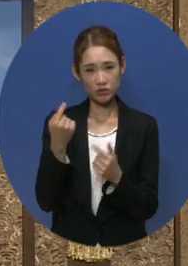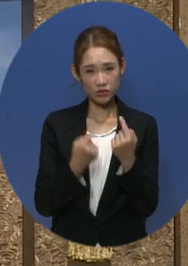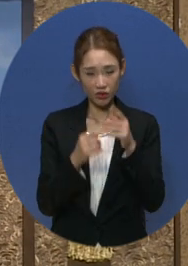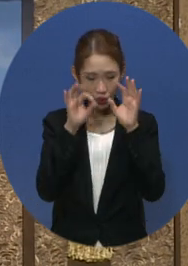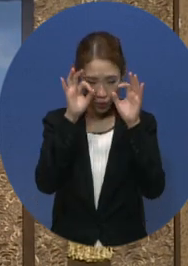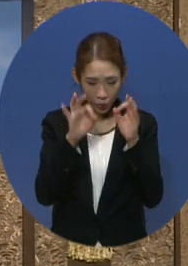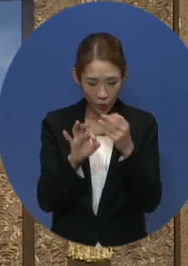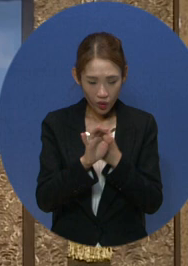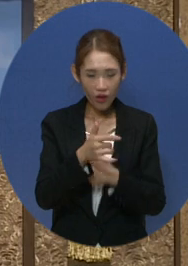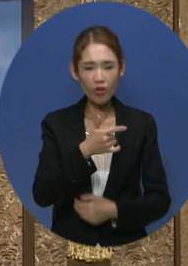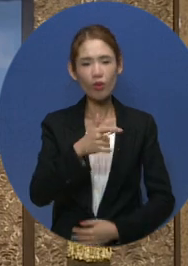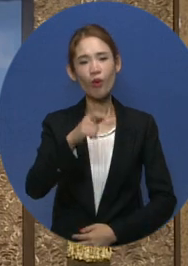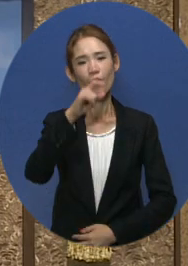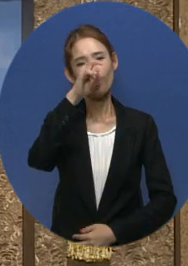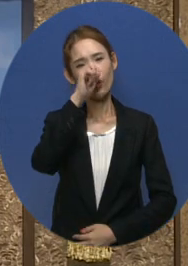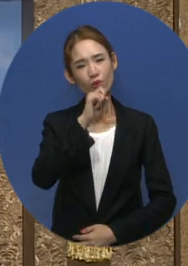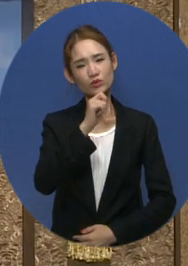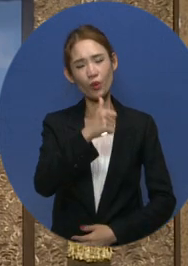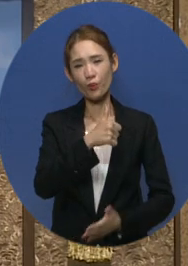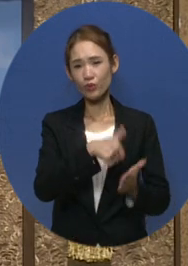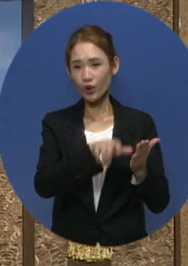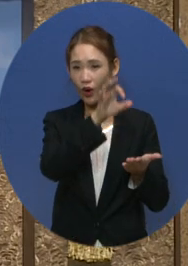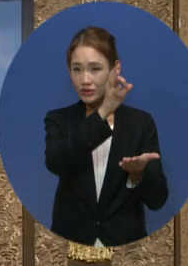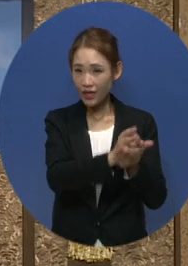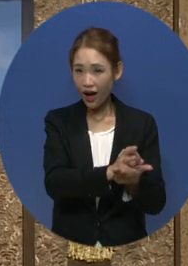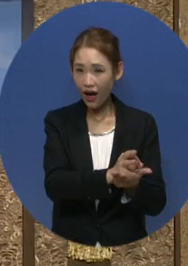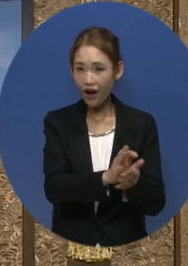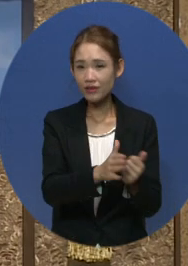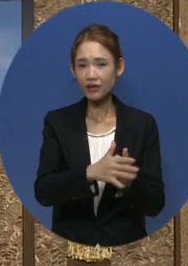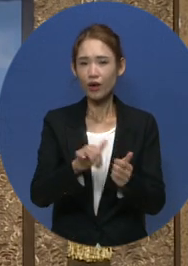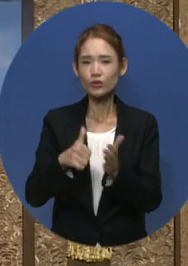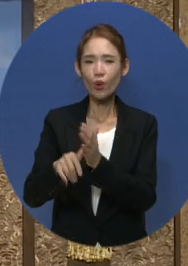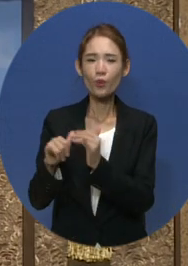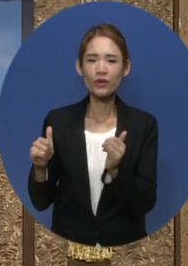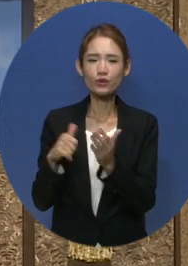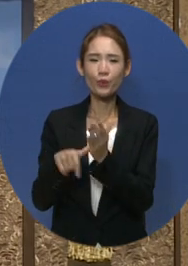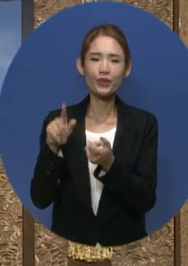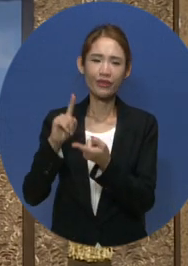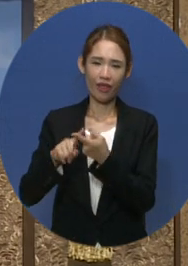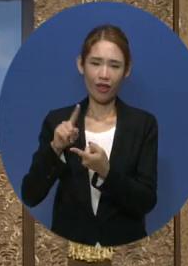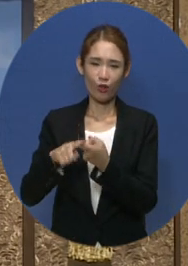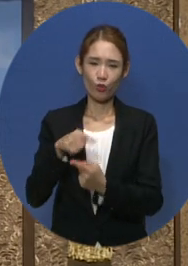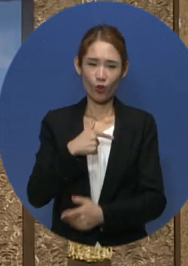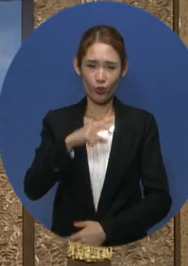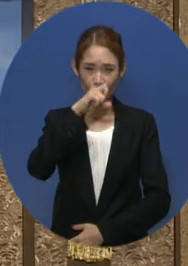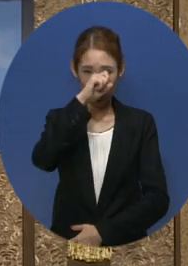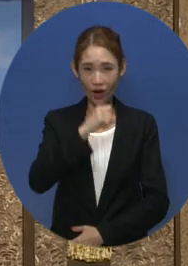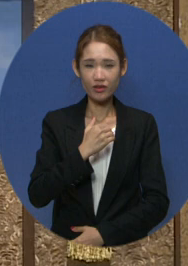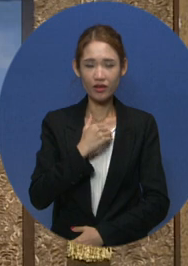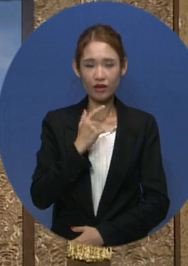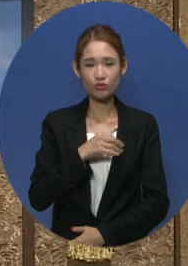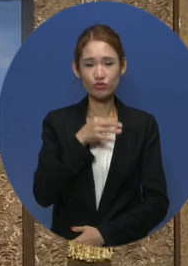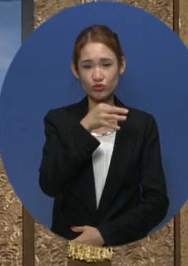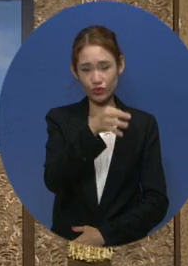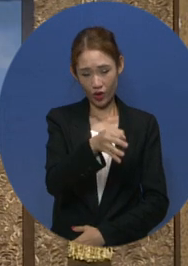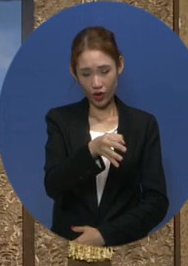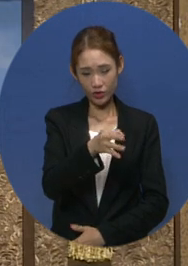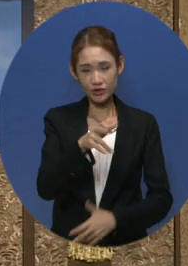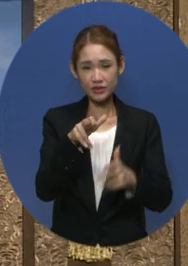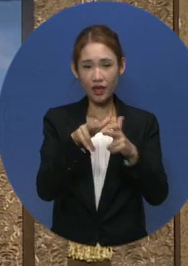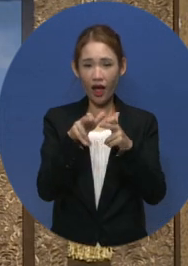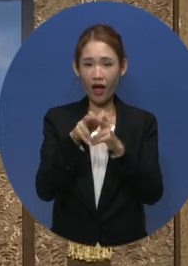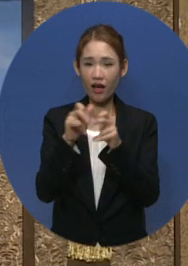보니까 너무 좋은 물건이 값이 싸는 거예요. 네. 소비자는 소비자들을 너무 좋아하는 거예요. 그러니까요. 그리고 내가 낸 그